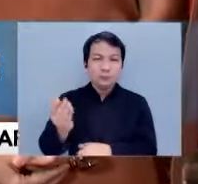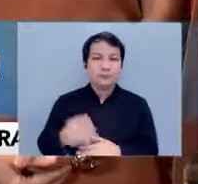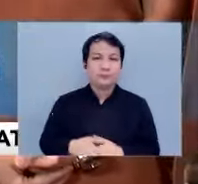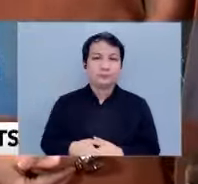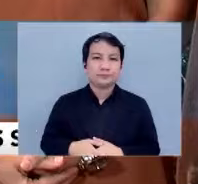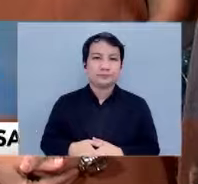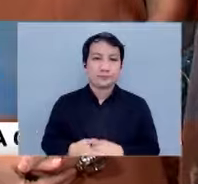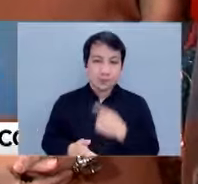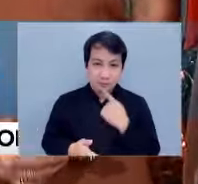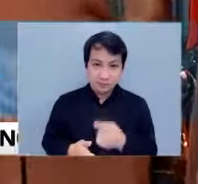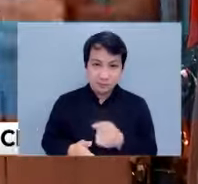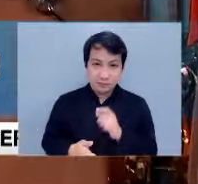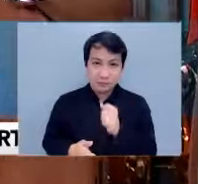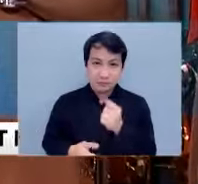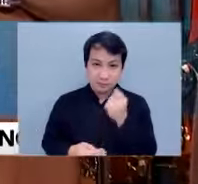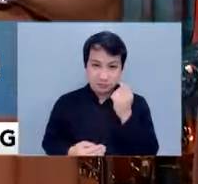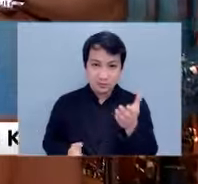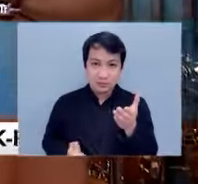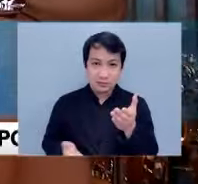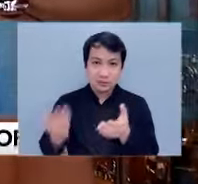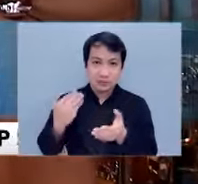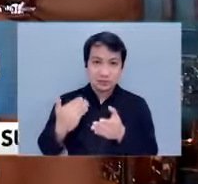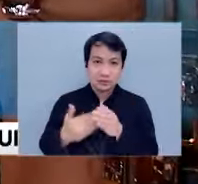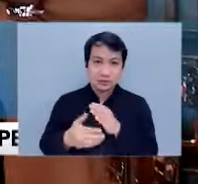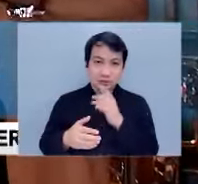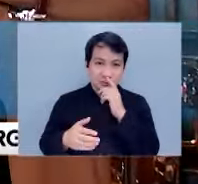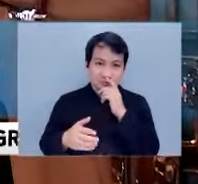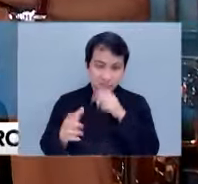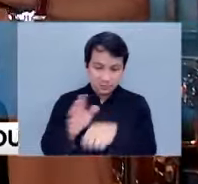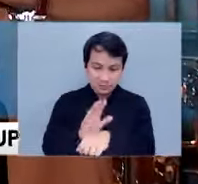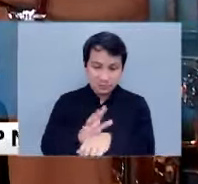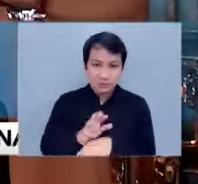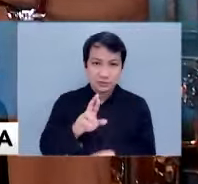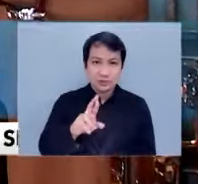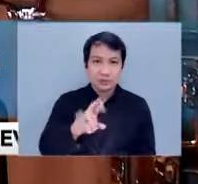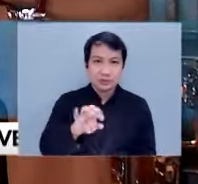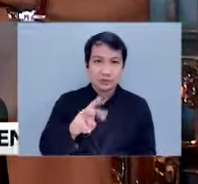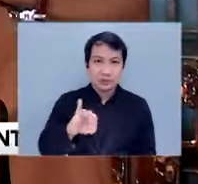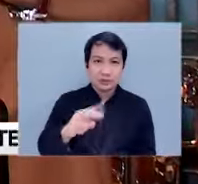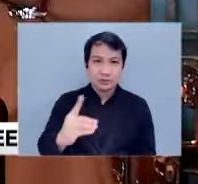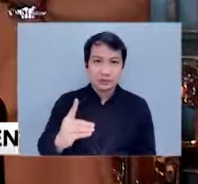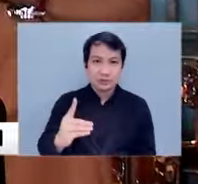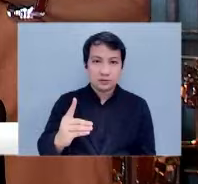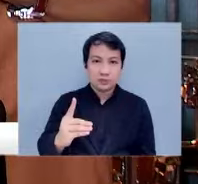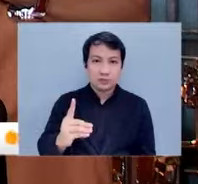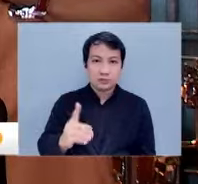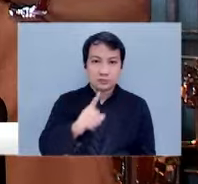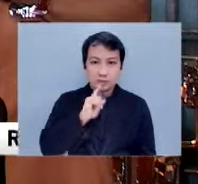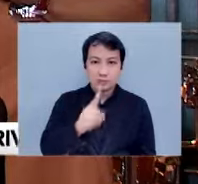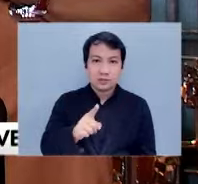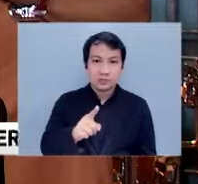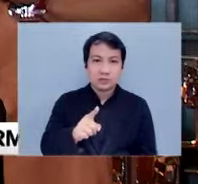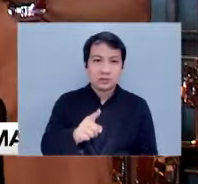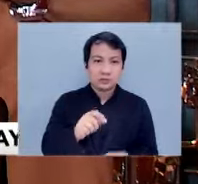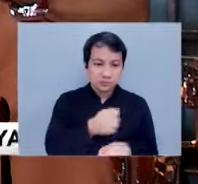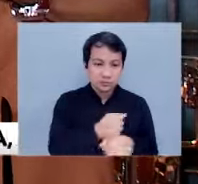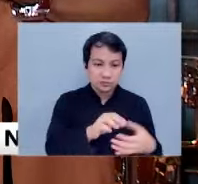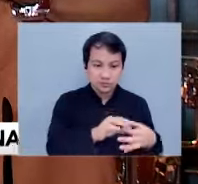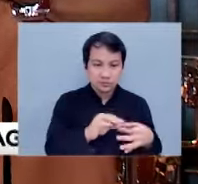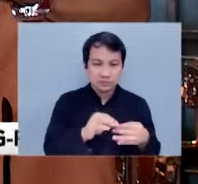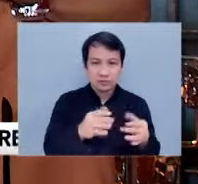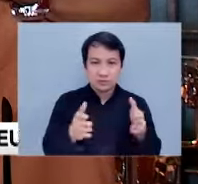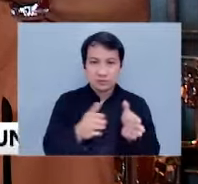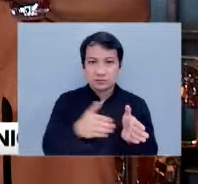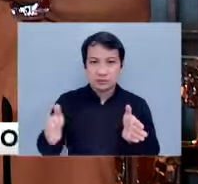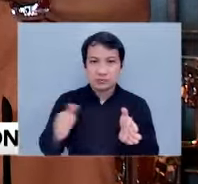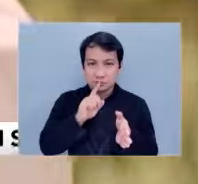ko lang actually yung Rewind na film na bigyan niya ng hustisya yung totoong kwento nung. Sobrang ganda din. Ang galing din